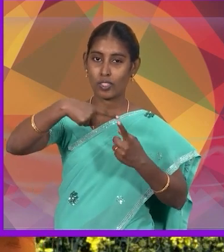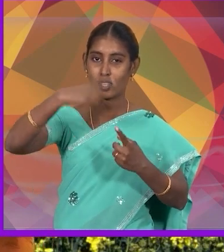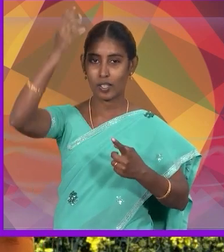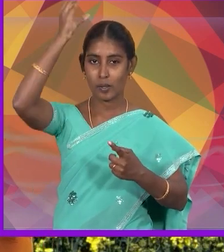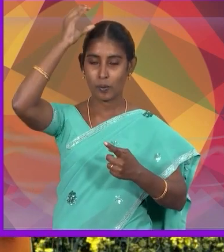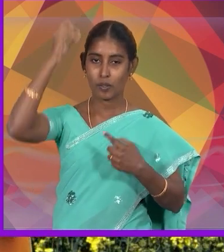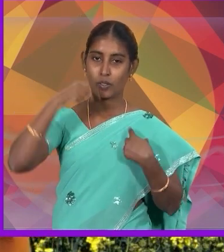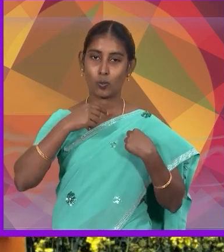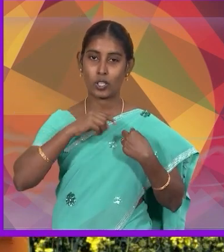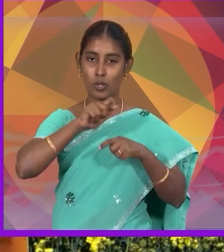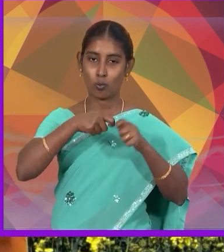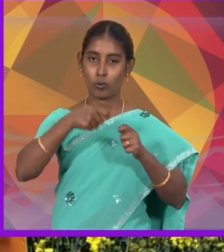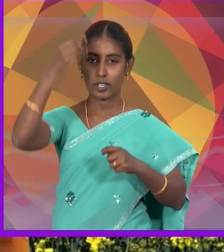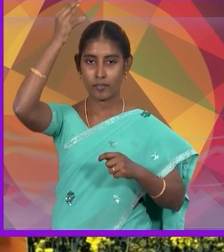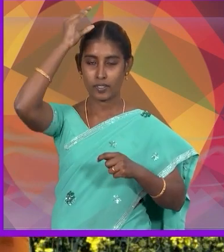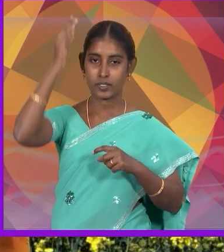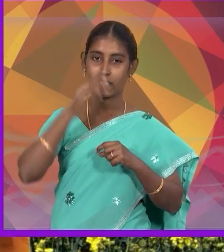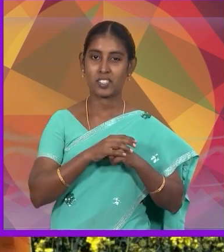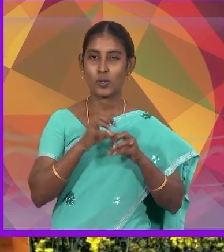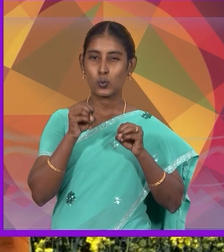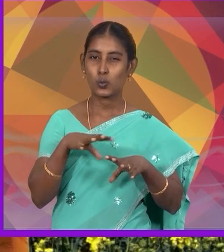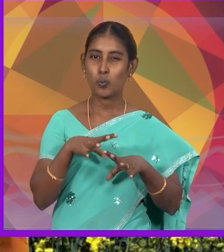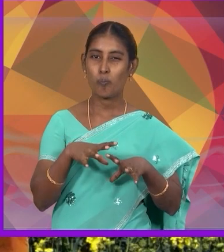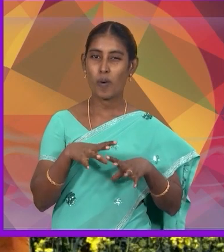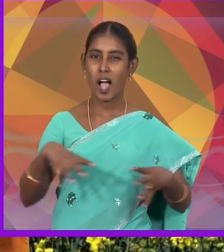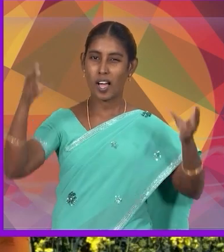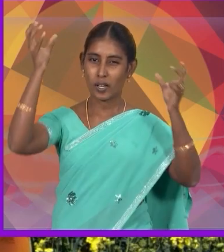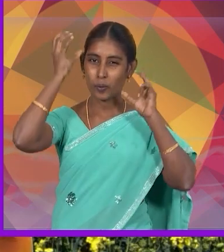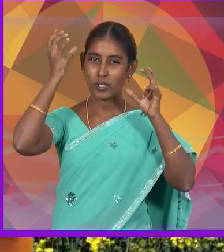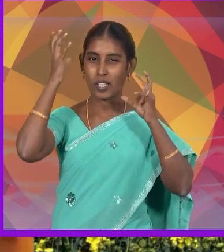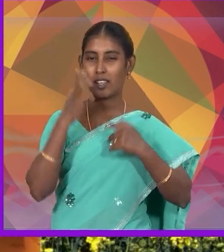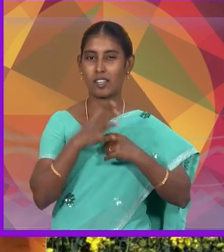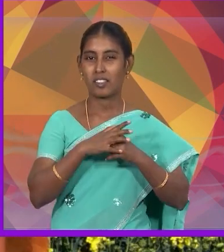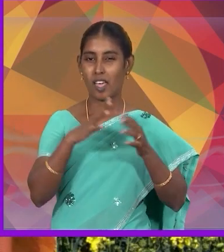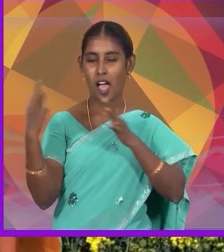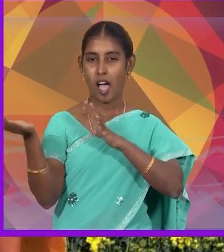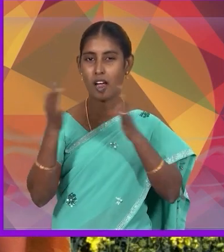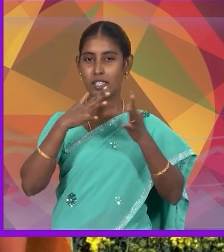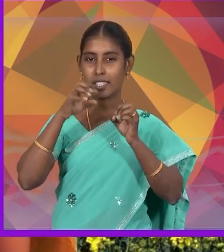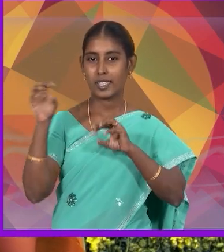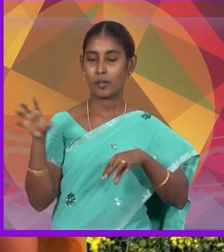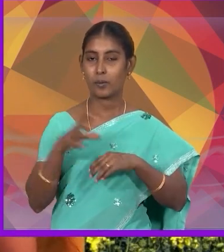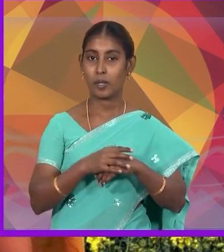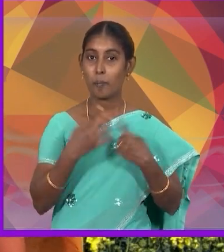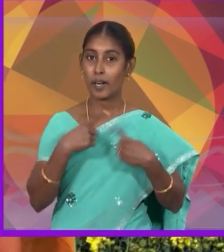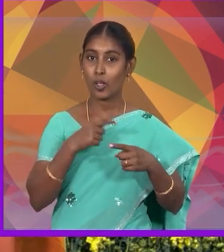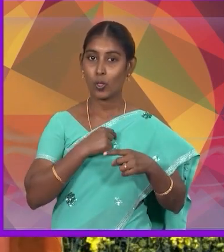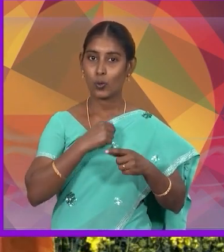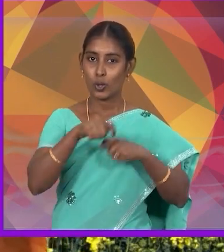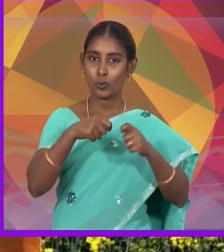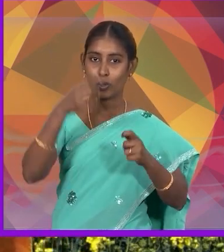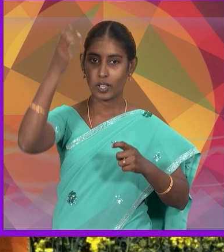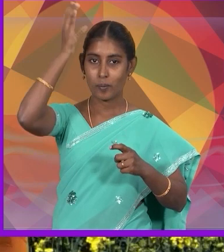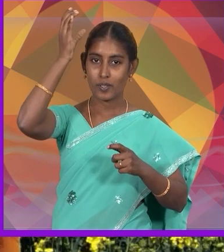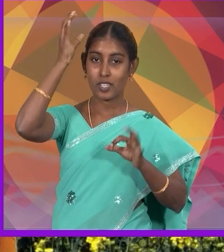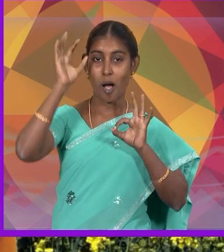கூடிய துணி சுருள்ங்க. ஏன்னா வெறும் தலையில பாரத்தை வச்சோம்னா இந்த பக்கம் அந்த பக்கம் ஆடும், அந்த துணி மேல வச்சோம்னா அது எந்த பக்கமும்